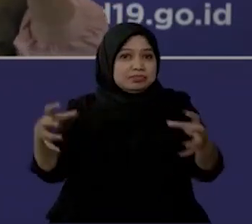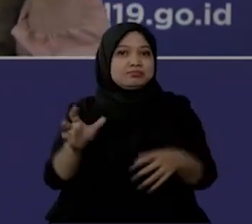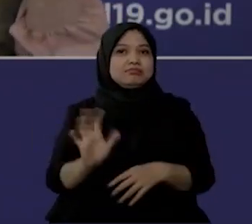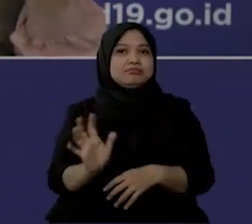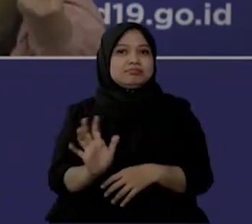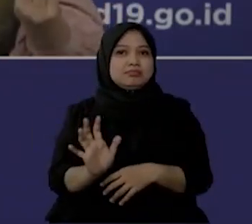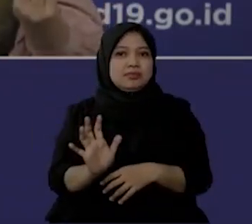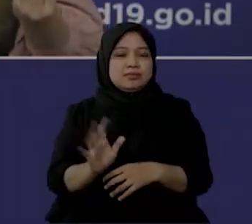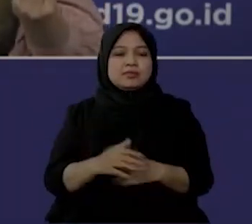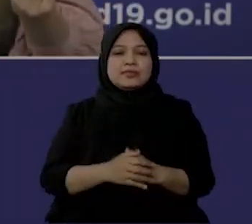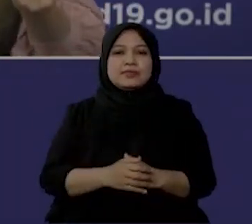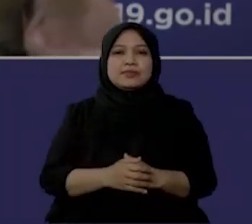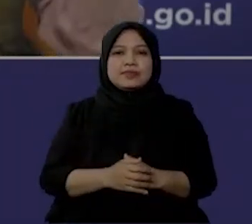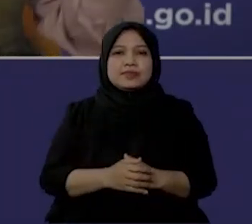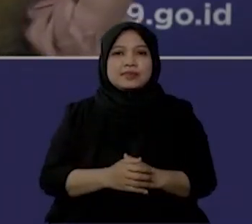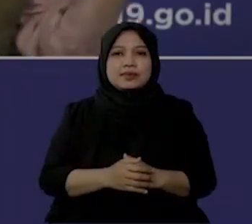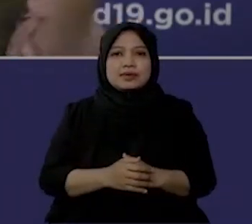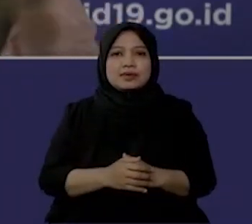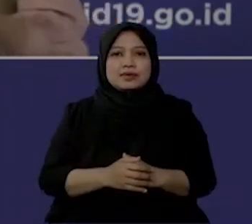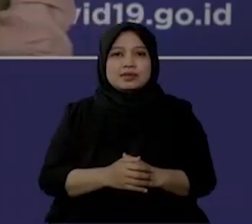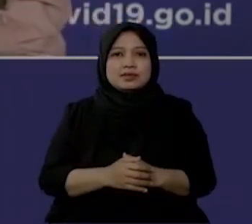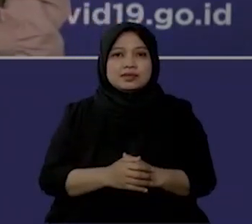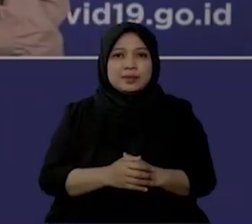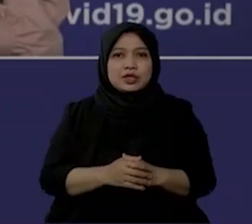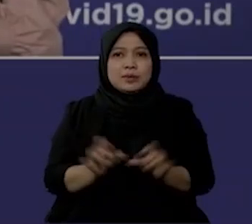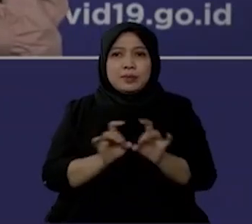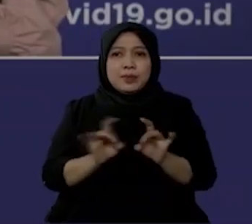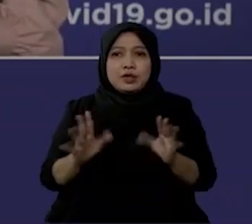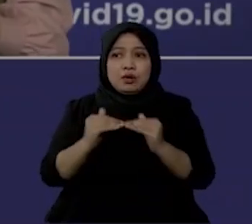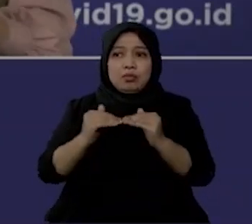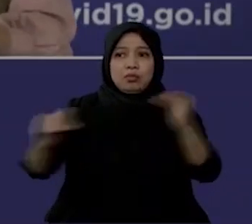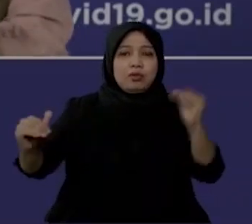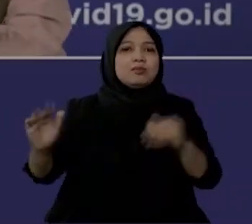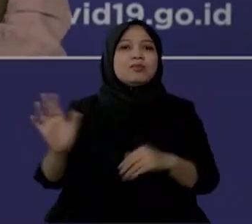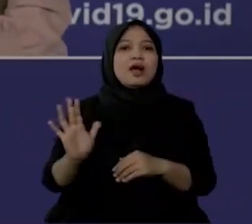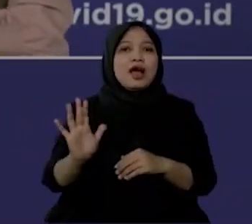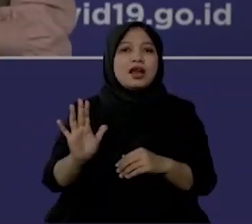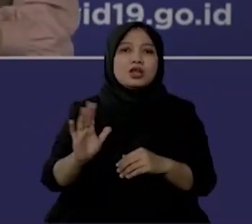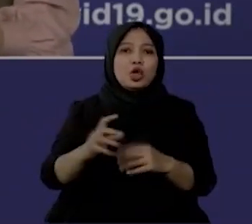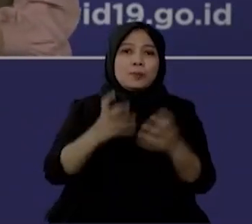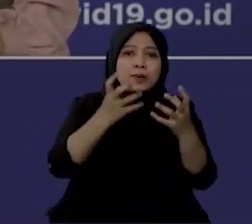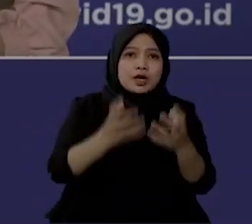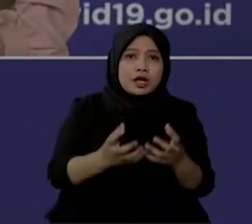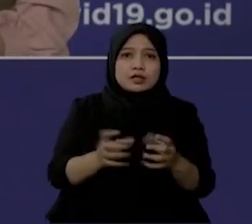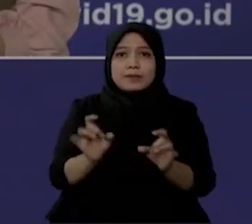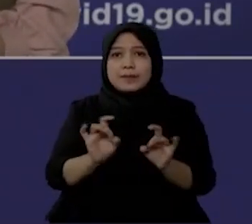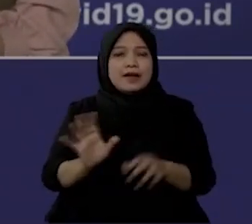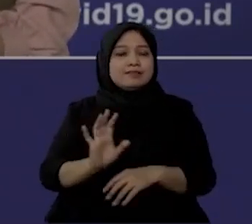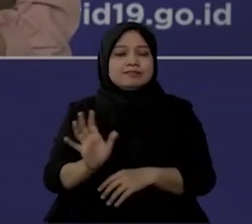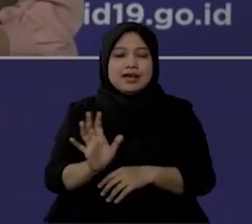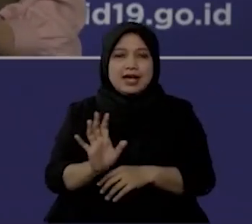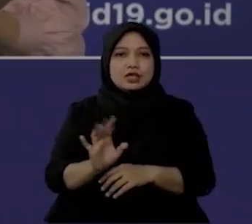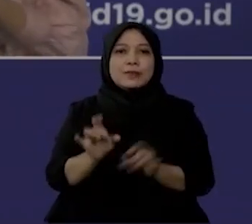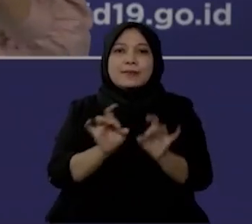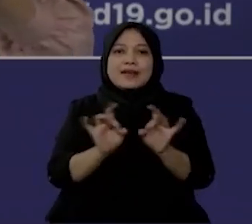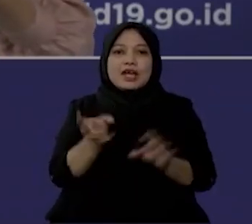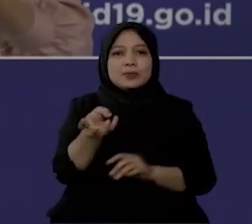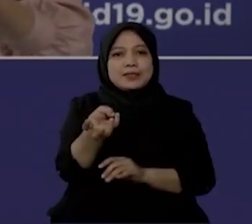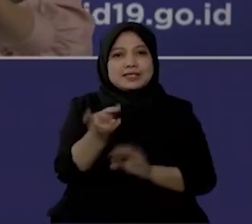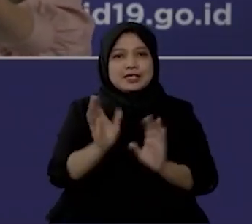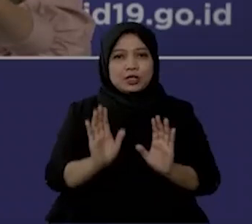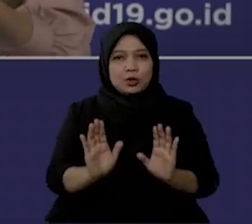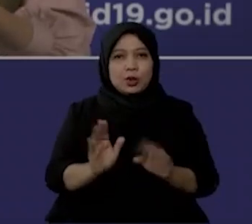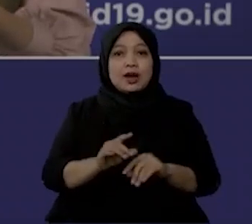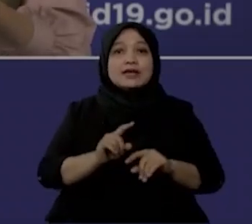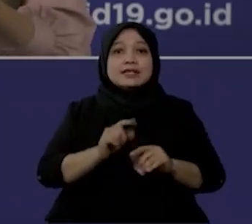kemudian menyebabkan beda sekali terlalu jauh sampai kemudian ganasnya beda, semuanya beda begitu ya Prof.